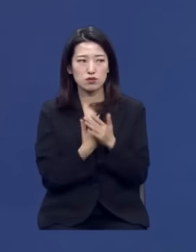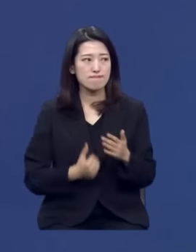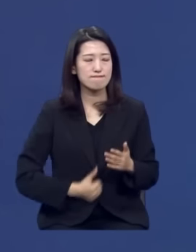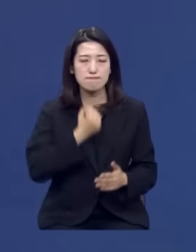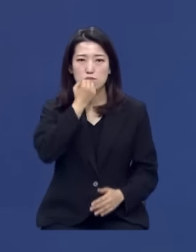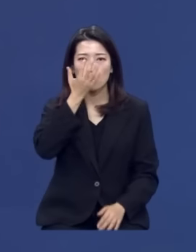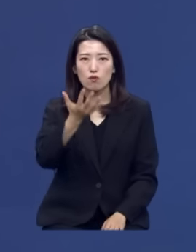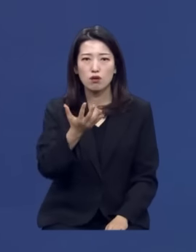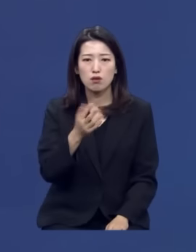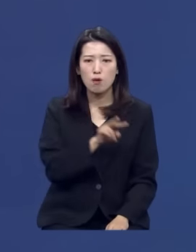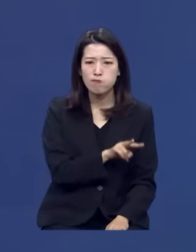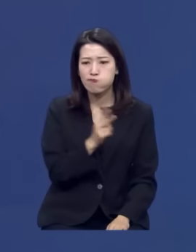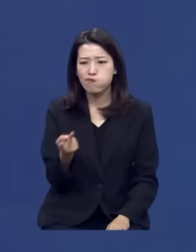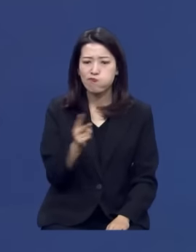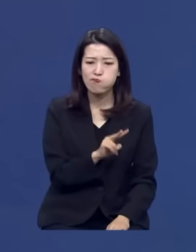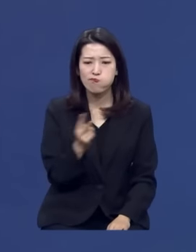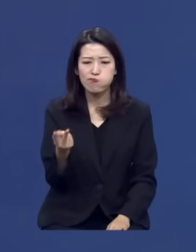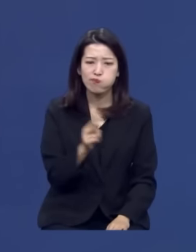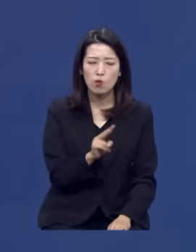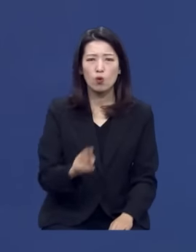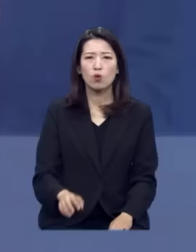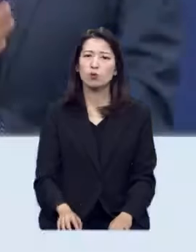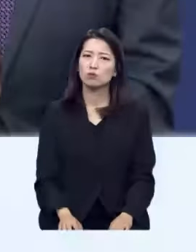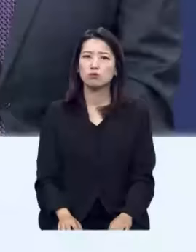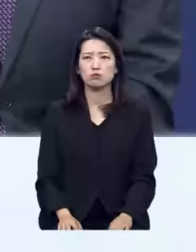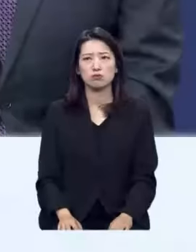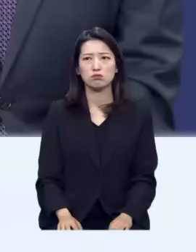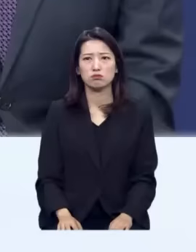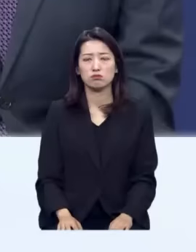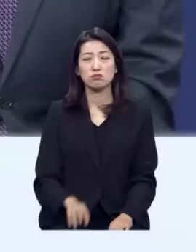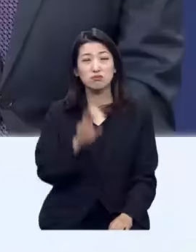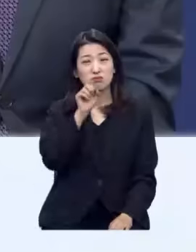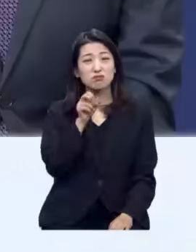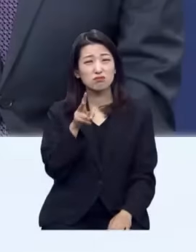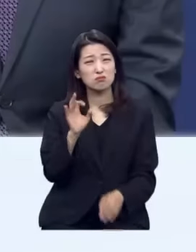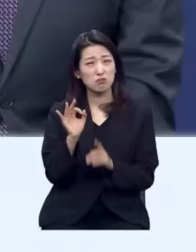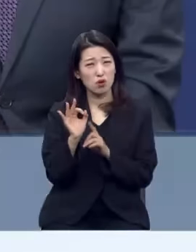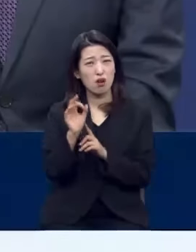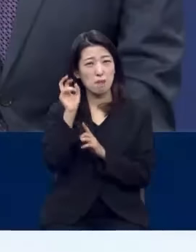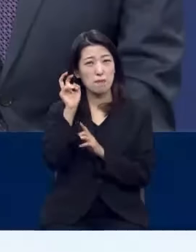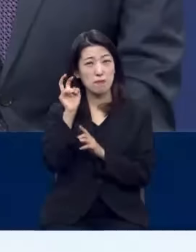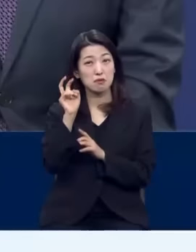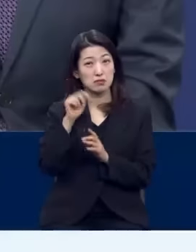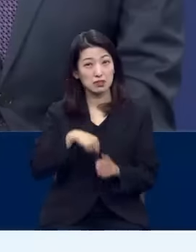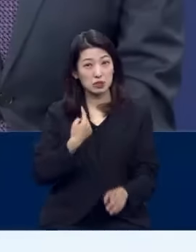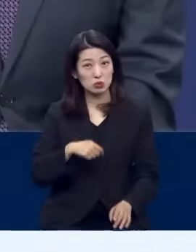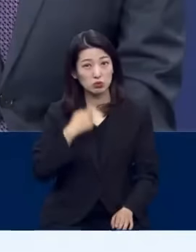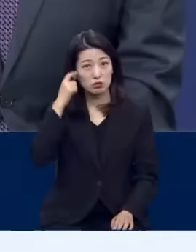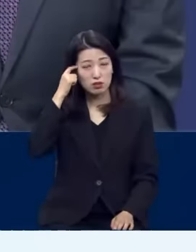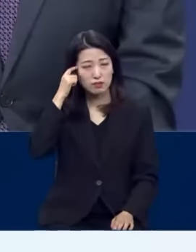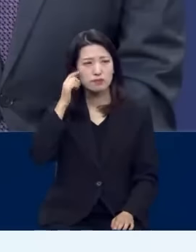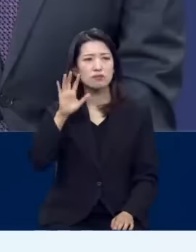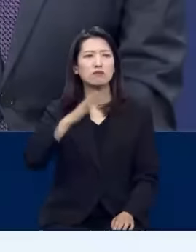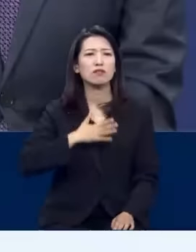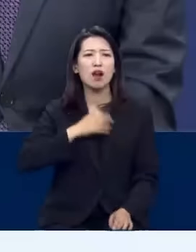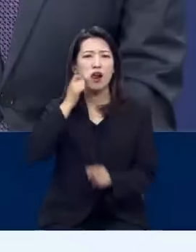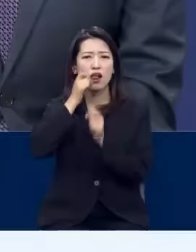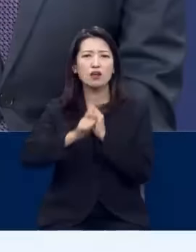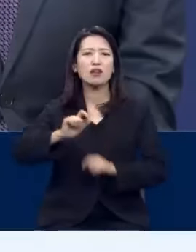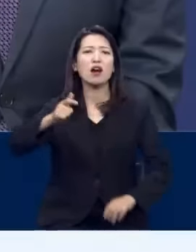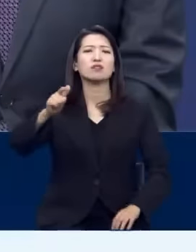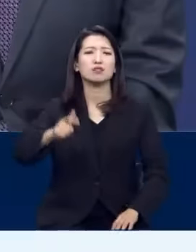명태 씨가 구속됐습니다 본인은 생각은 나는 사기꾼 아니다 사기꾼 아니고 나는 오히려 피해자다 나는